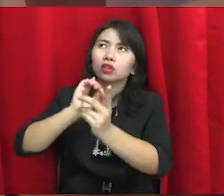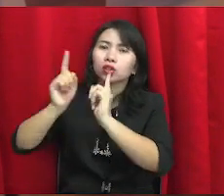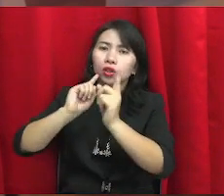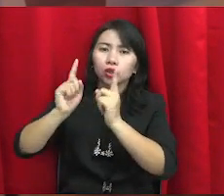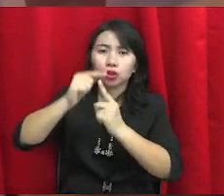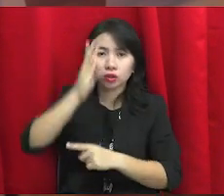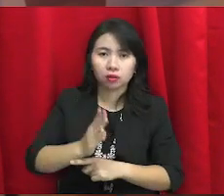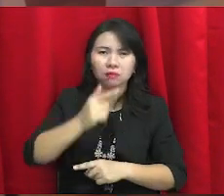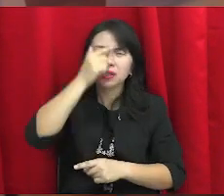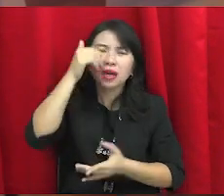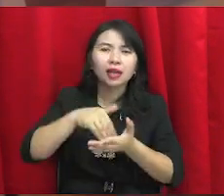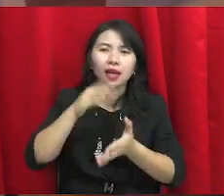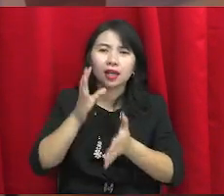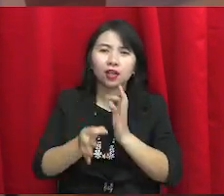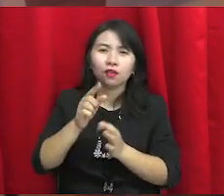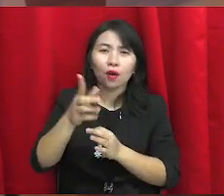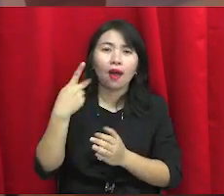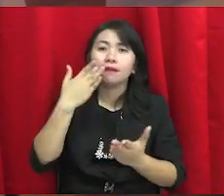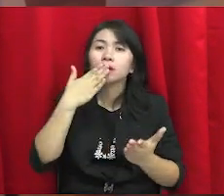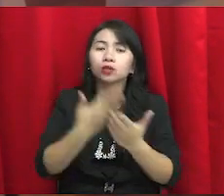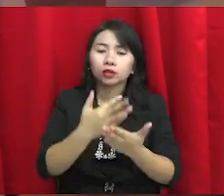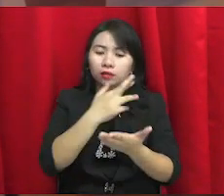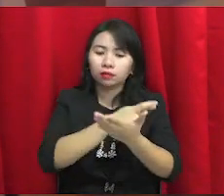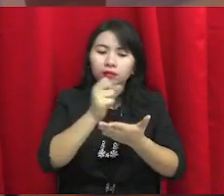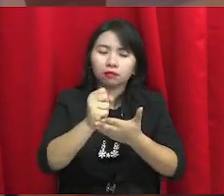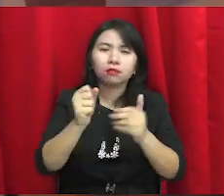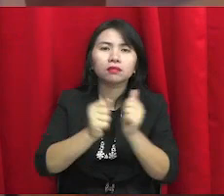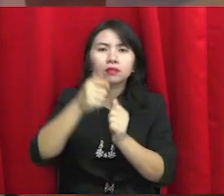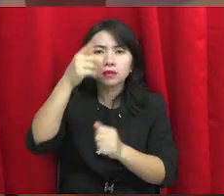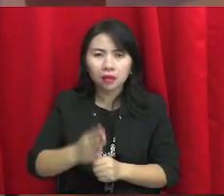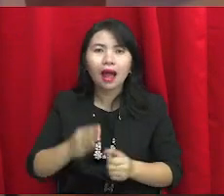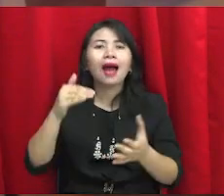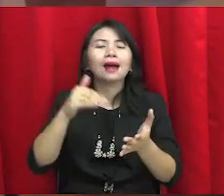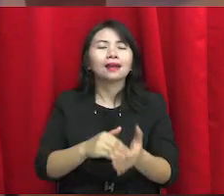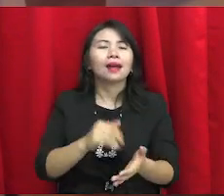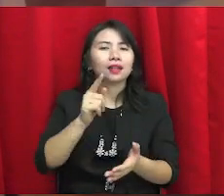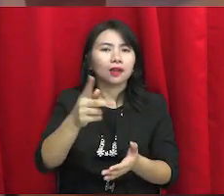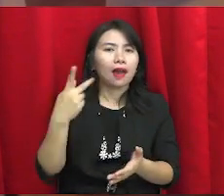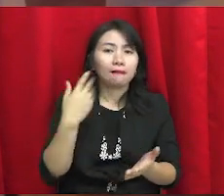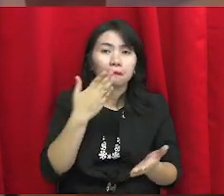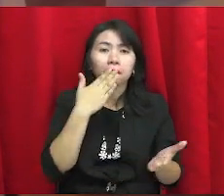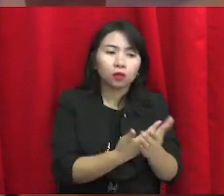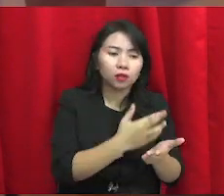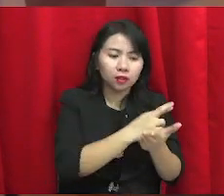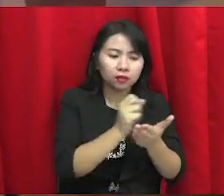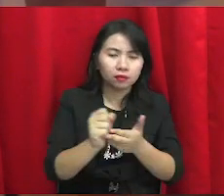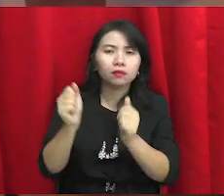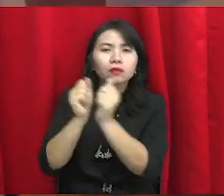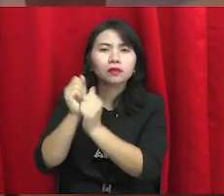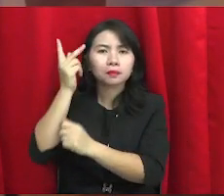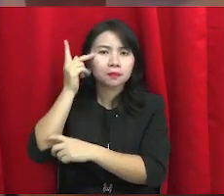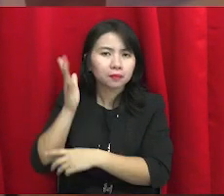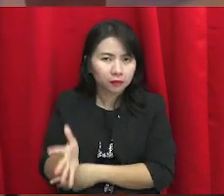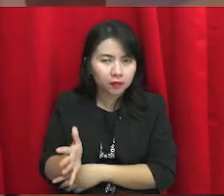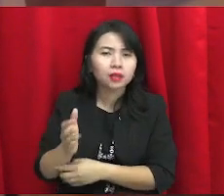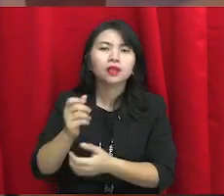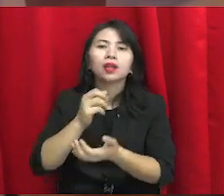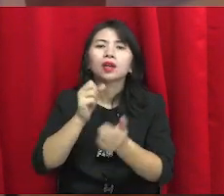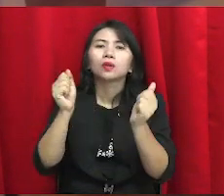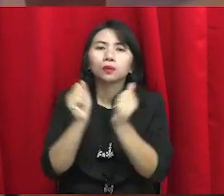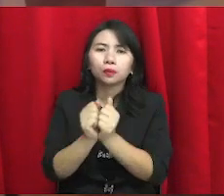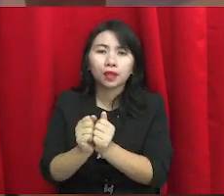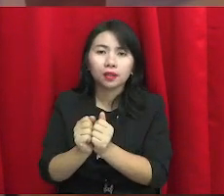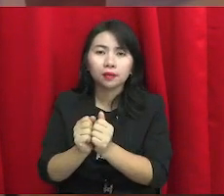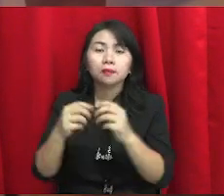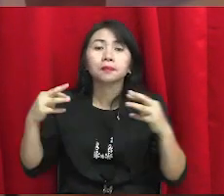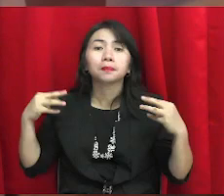Dahil kung maayos ang relasyon natin sa Panginoon, babagsak eh. Maayos ang relasyon natin sa pastor. Maayos ang relasyon natin sa